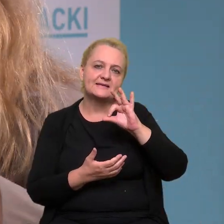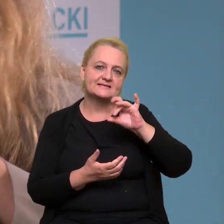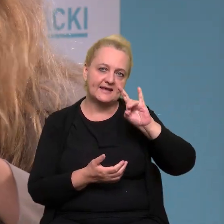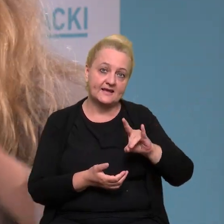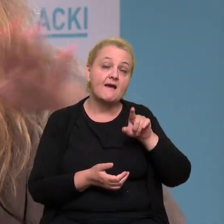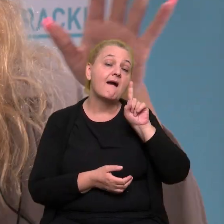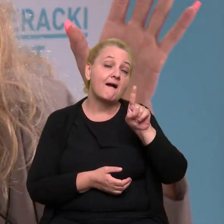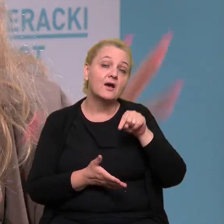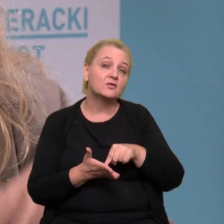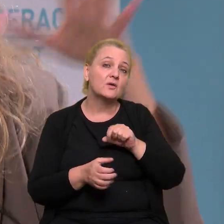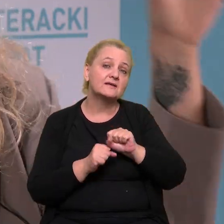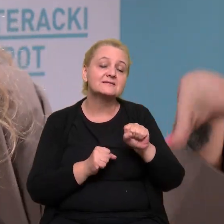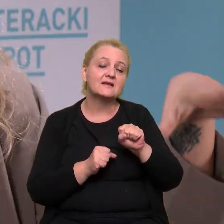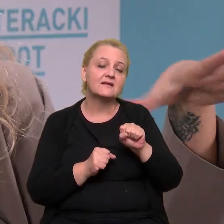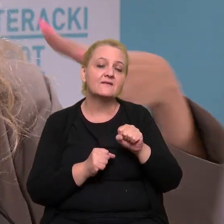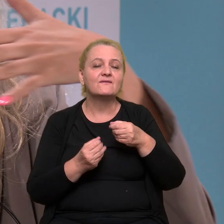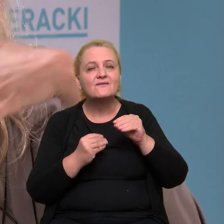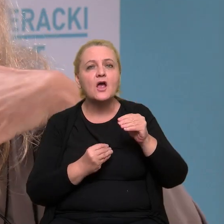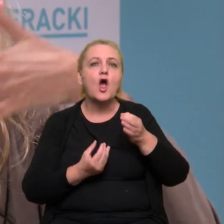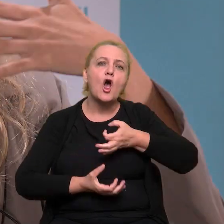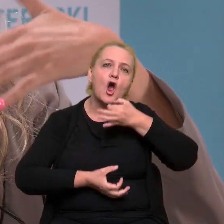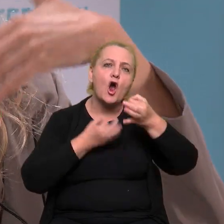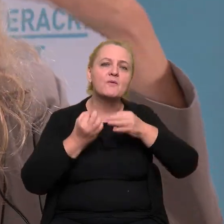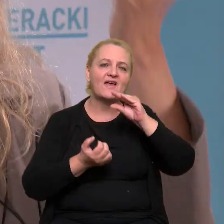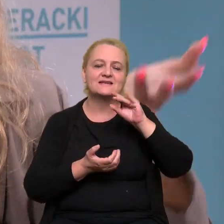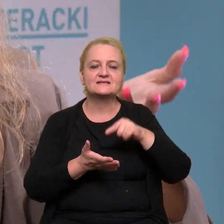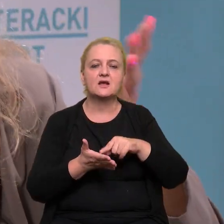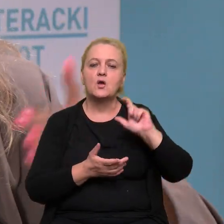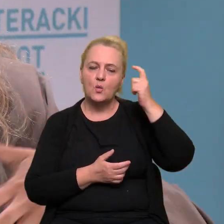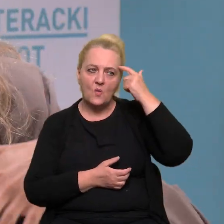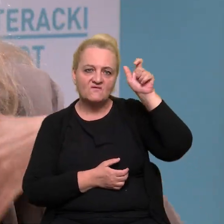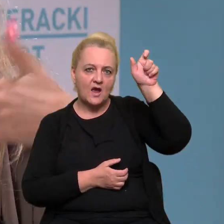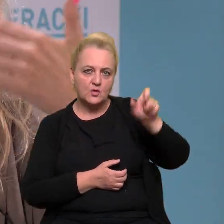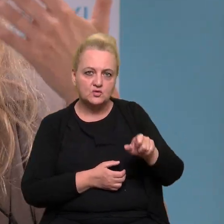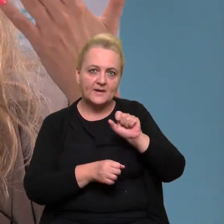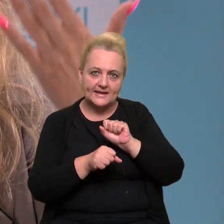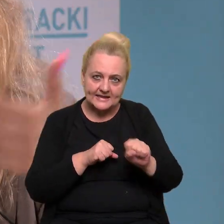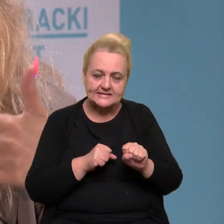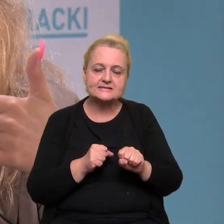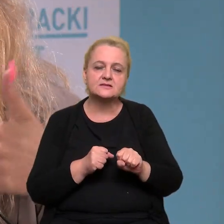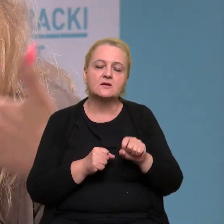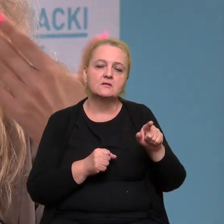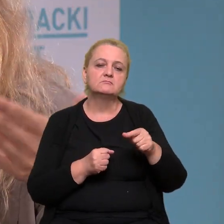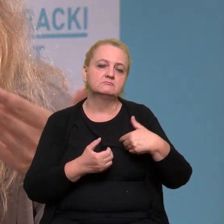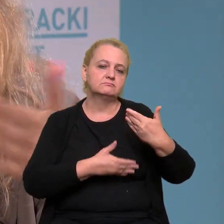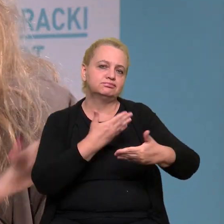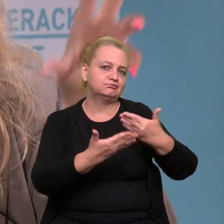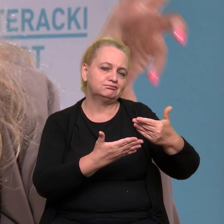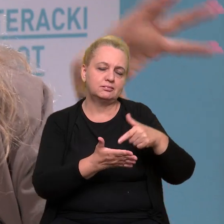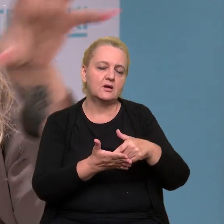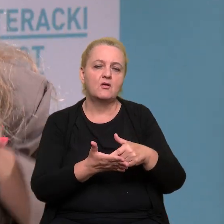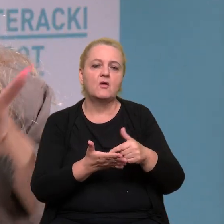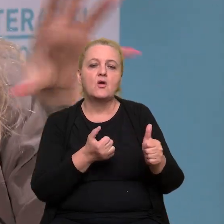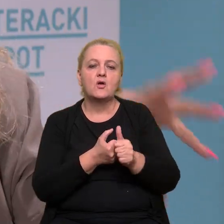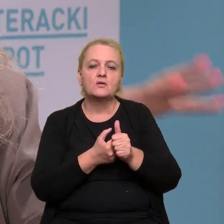stwierdziliśmy, że to jest jednak eseistyczna powieść. Jest główna protagonistka, która rozwija się na różne sposoby. Chodzi